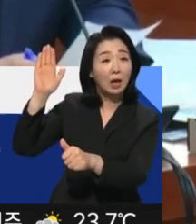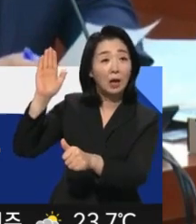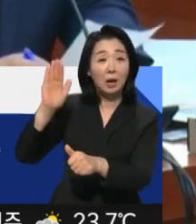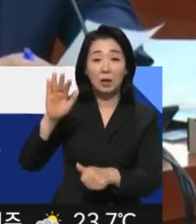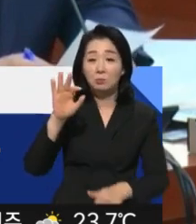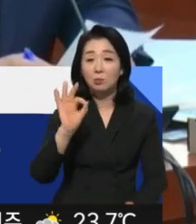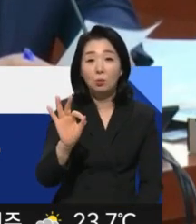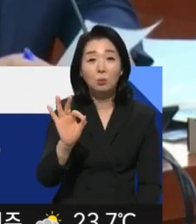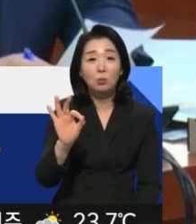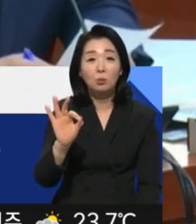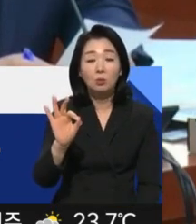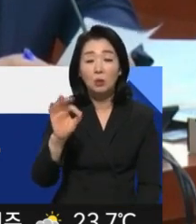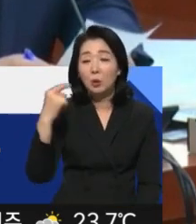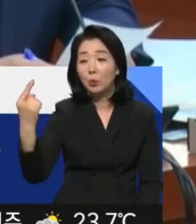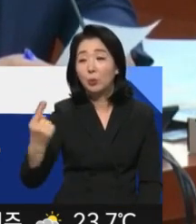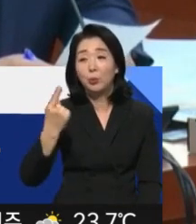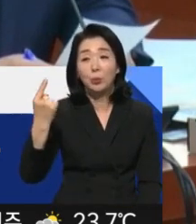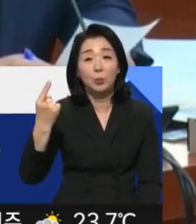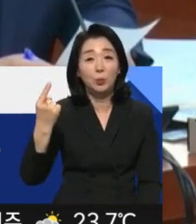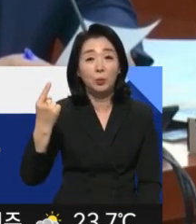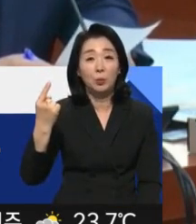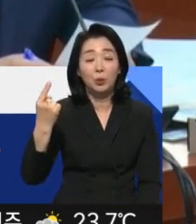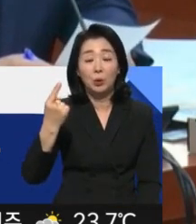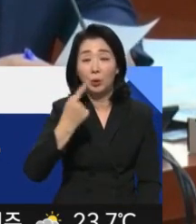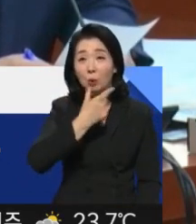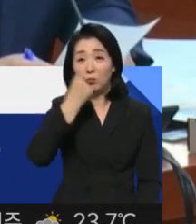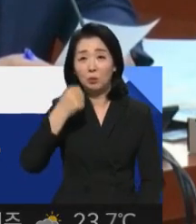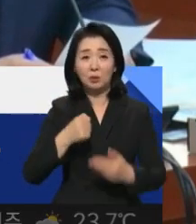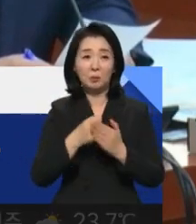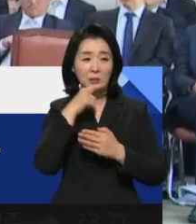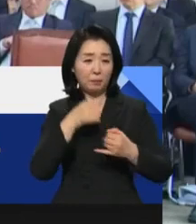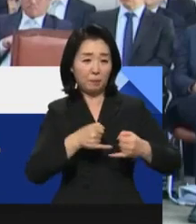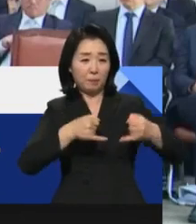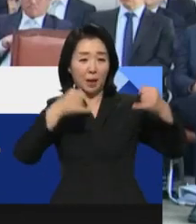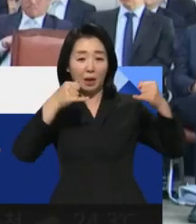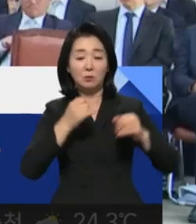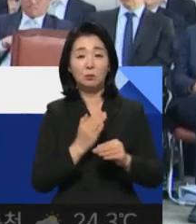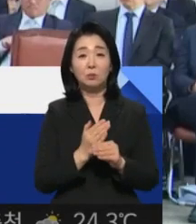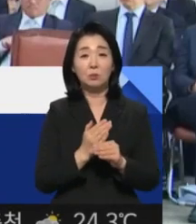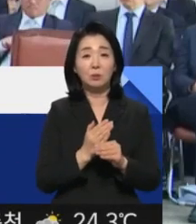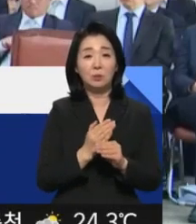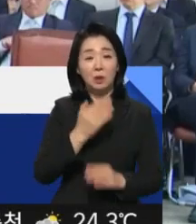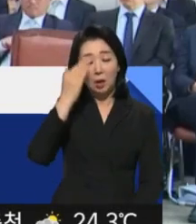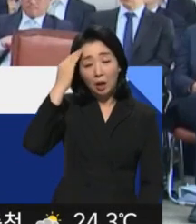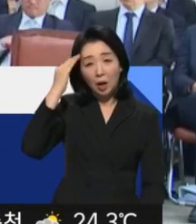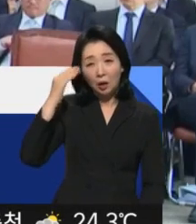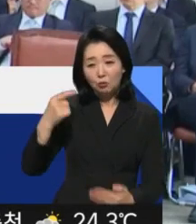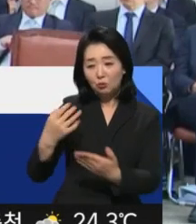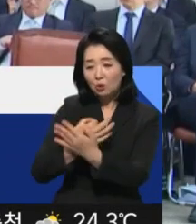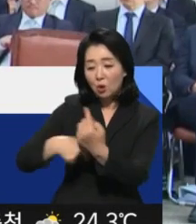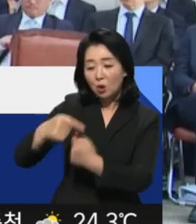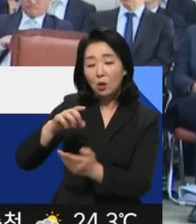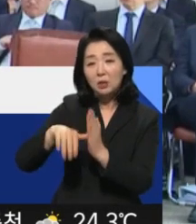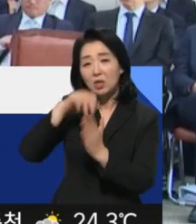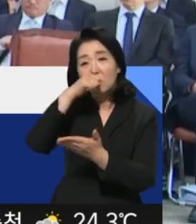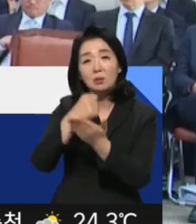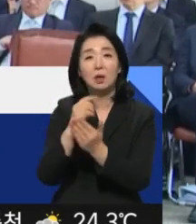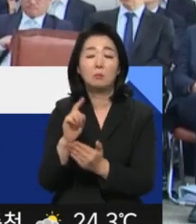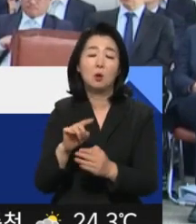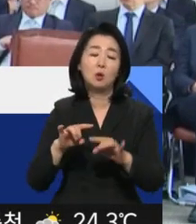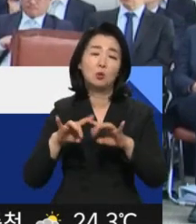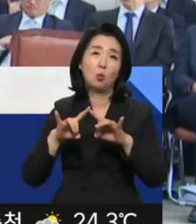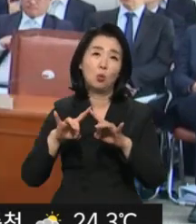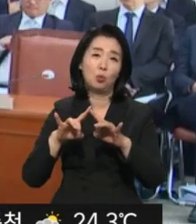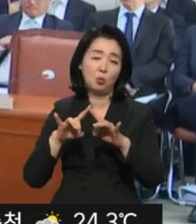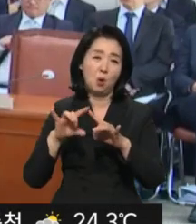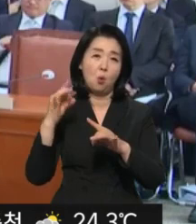구조 때문에 지금 적자가 계속 누적되어지고 있는데 한전 경영 정상의 가장 시급한 것은 요금의 정상화입니다.